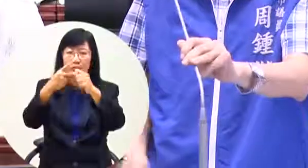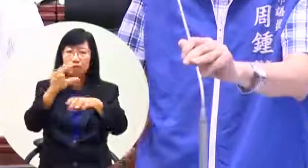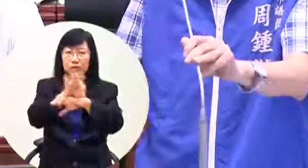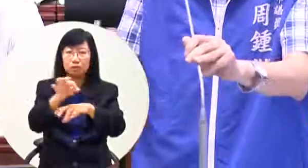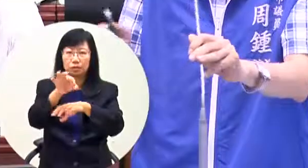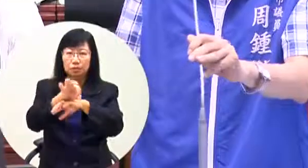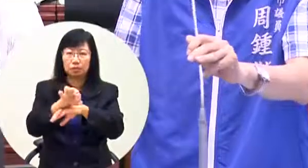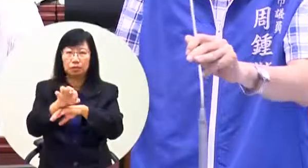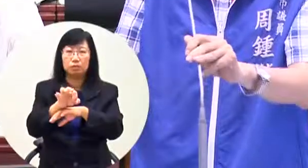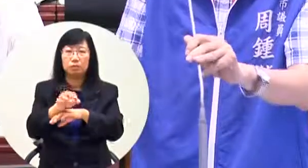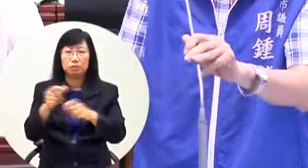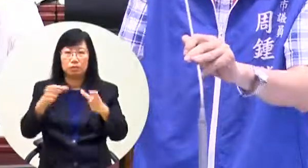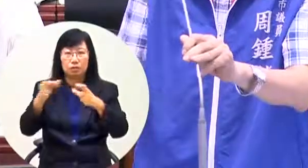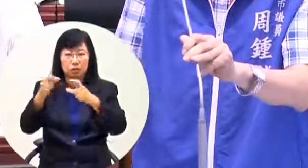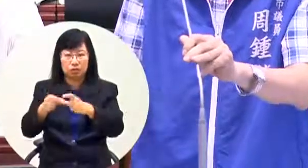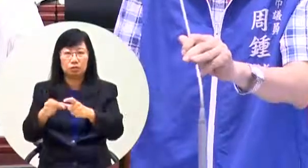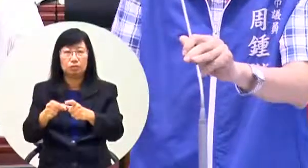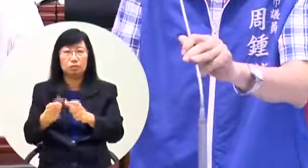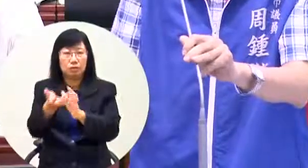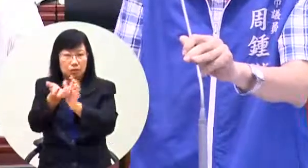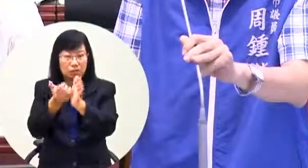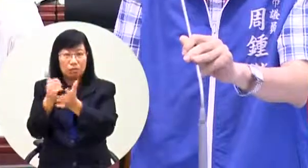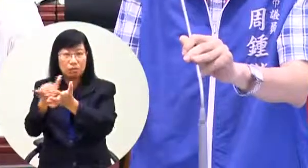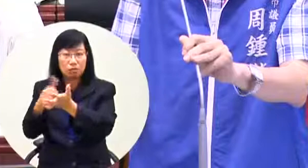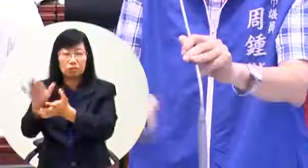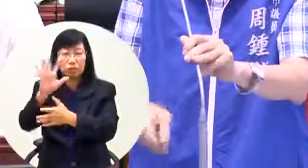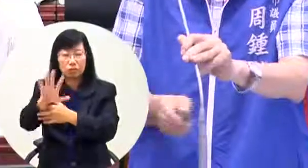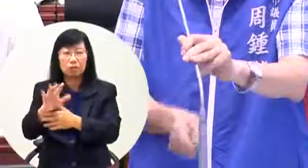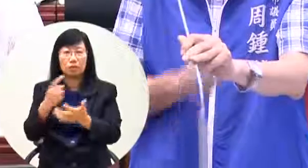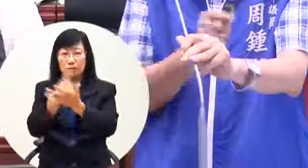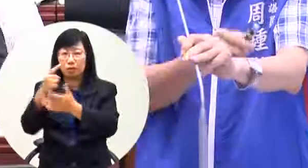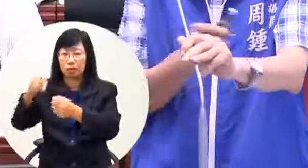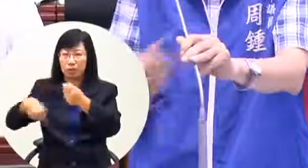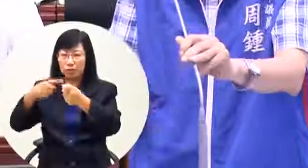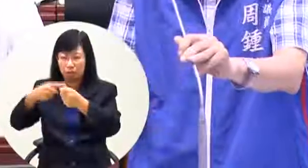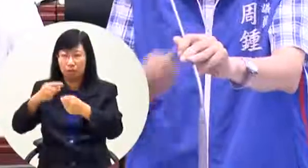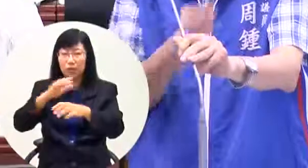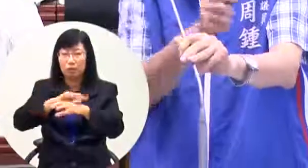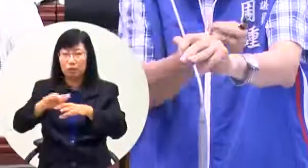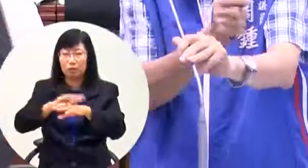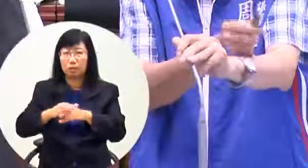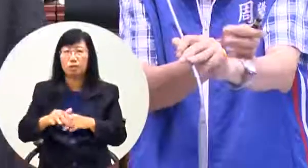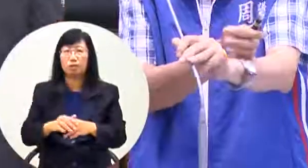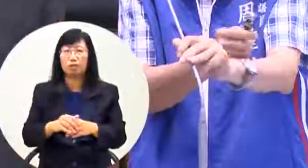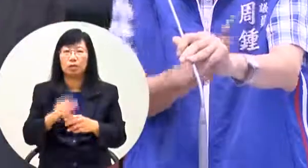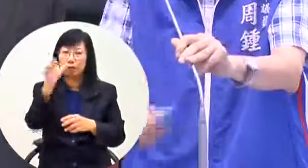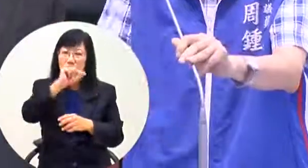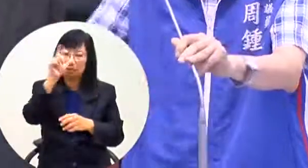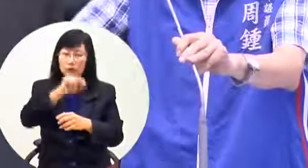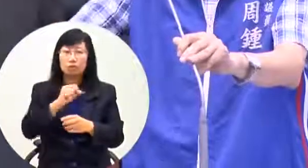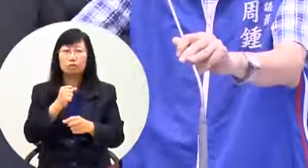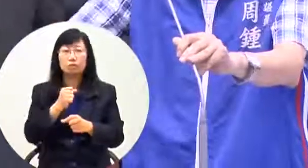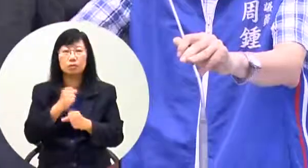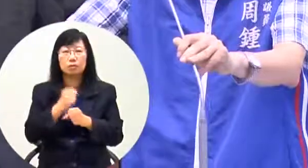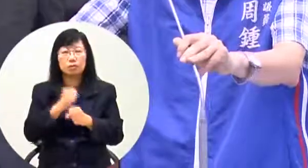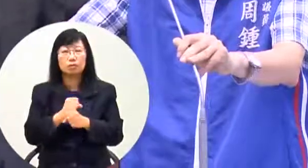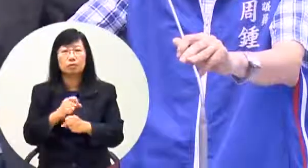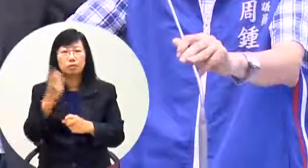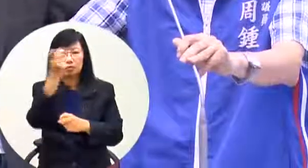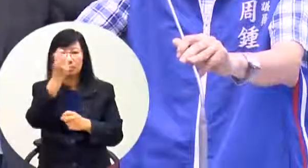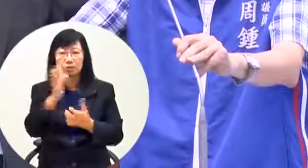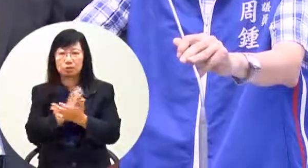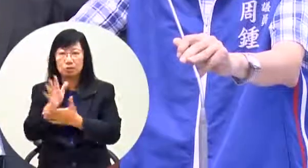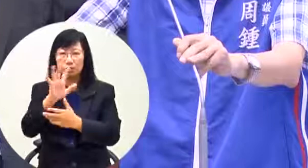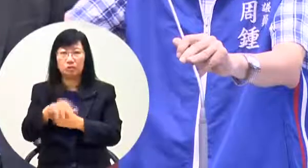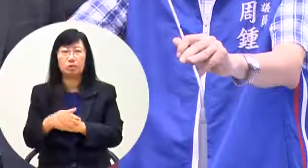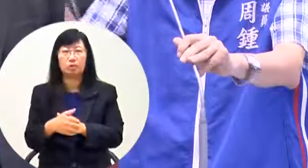每年都要去做滚动的修正，这样子才会精确。 市长，我就拜托你，你赶快好好的这个案，因为他打入本席的真